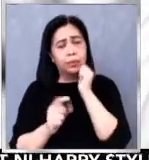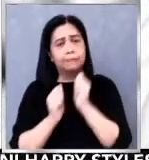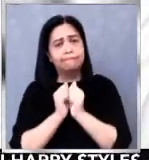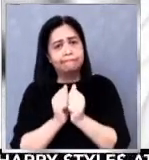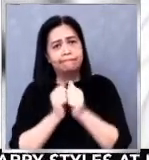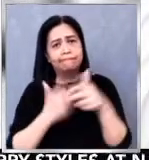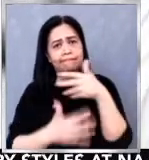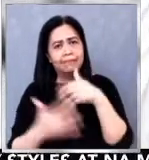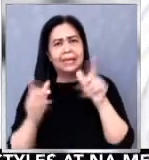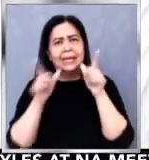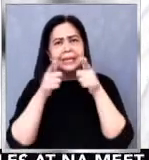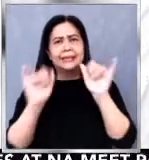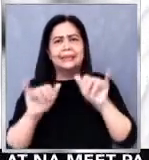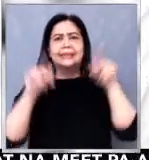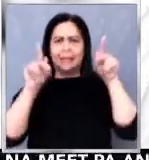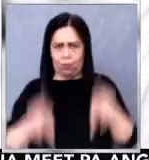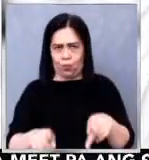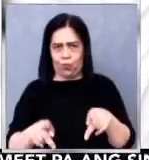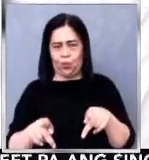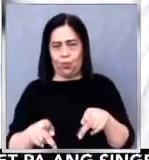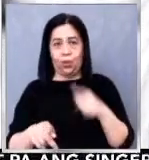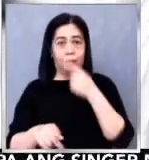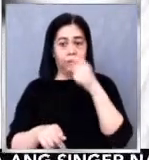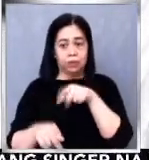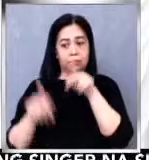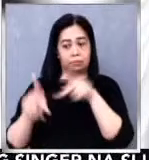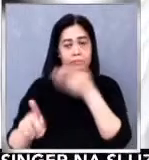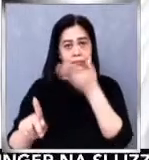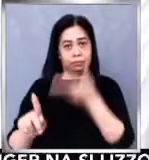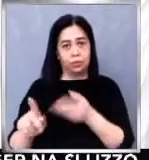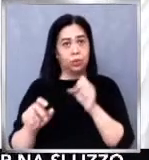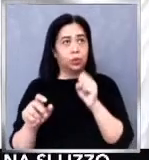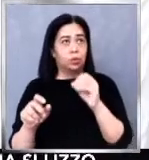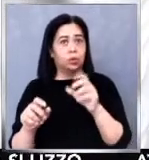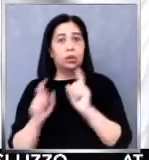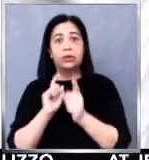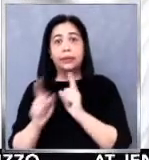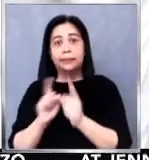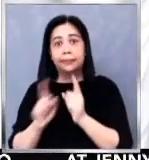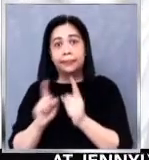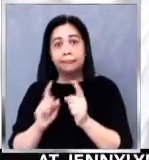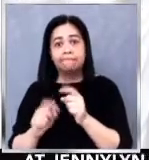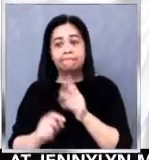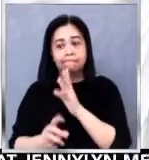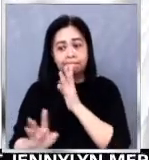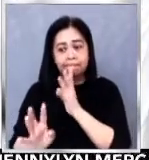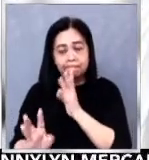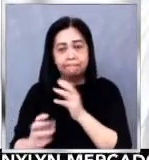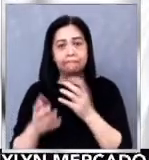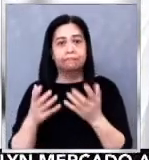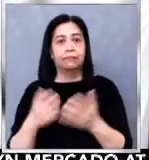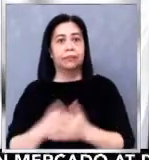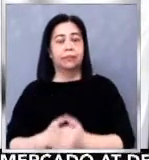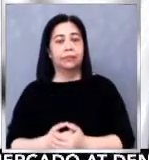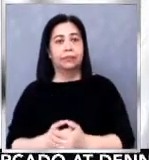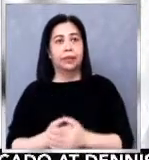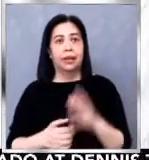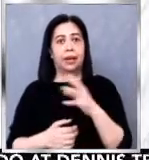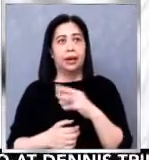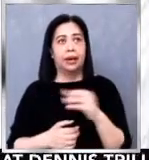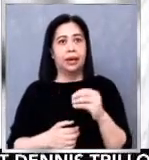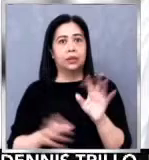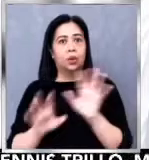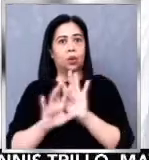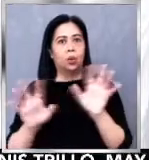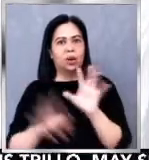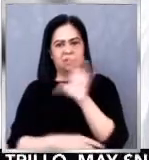tao din po sila eh. Kasi parang tao rin po sila. So kausapin lang po nila at saka po wag po nilang